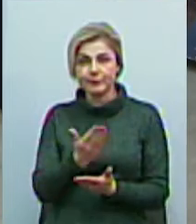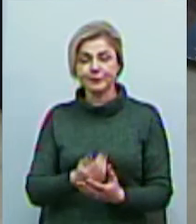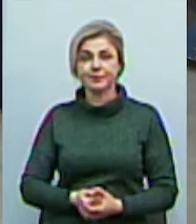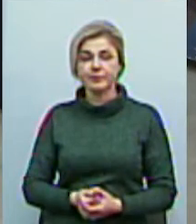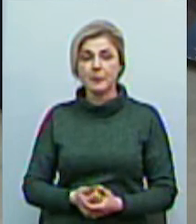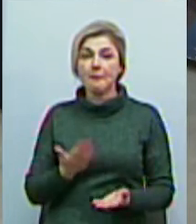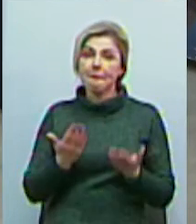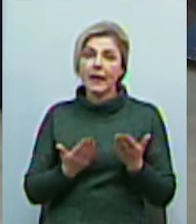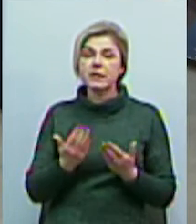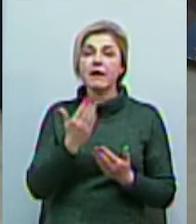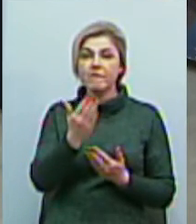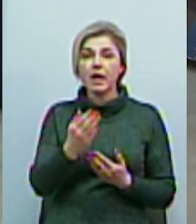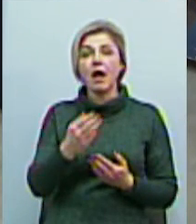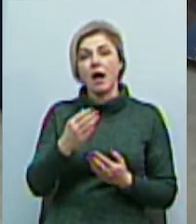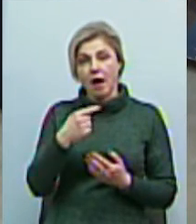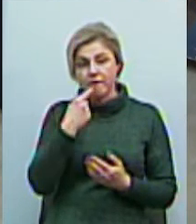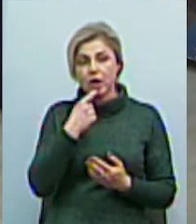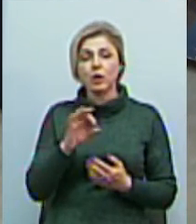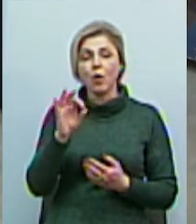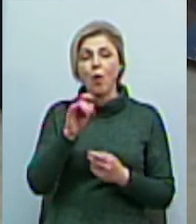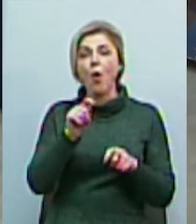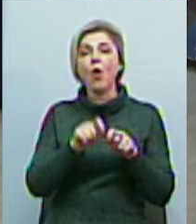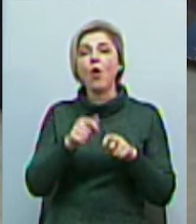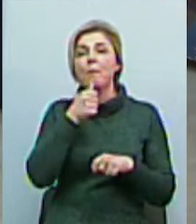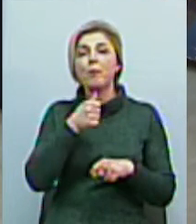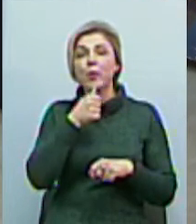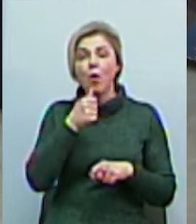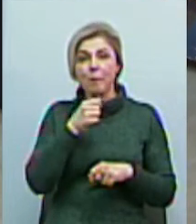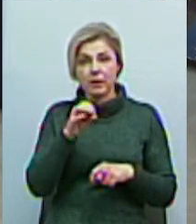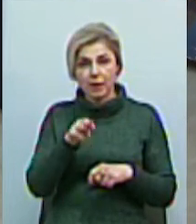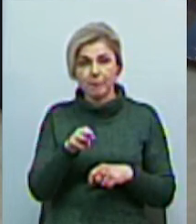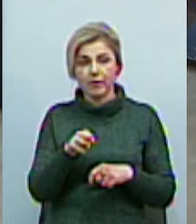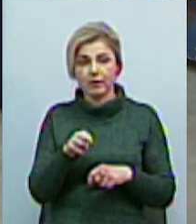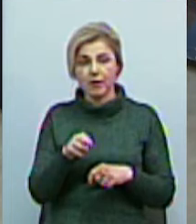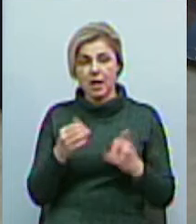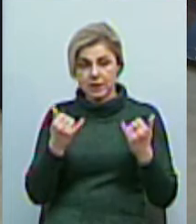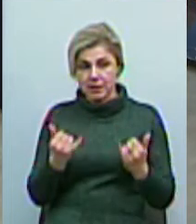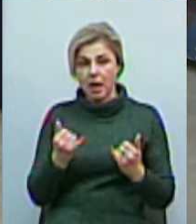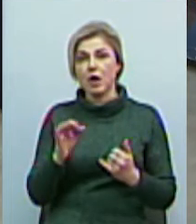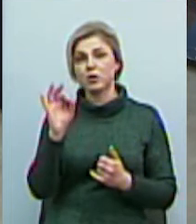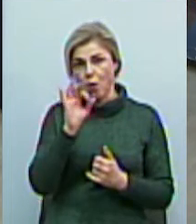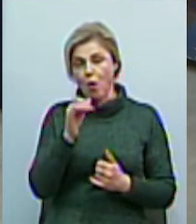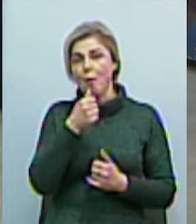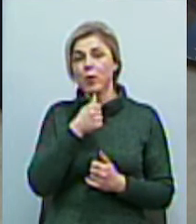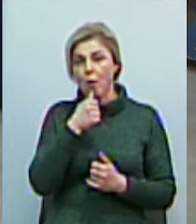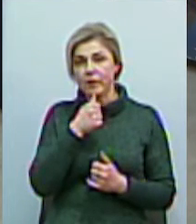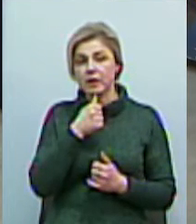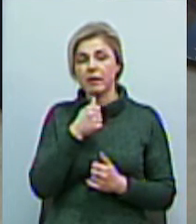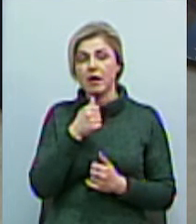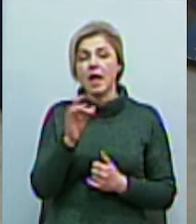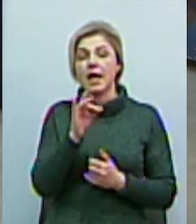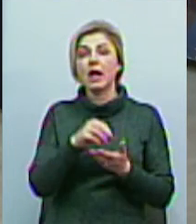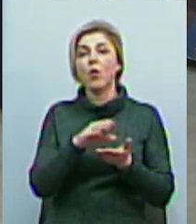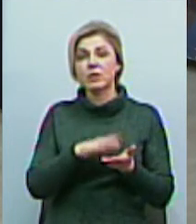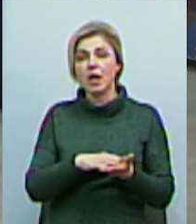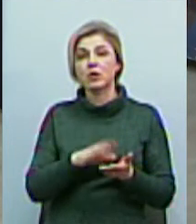Якщо ви маєте на увазі пробне зовнішнє незалежне оцінювання, я маю на увазі пробне, адже зараз про нього мова. Реєструємося до